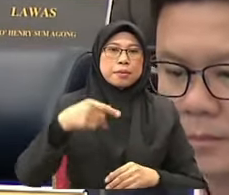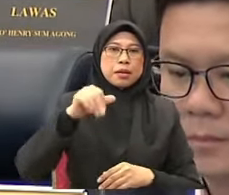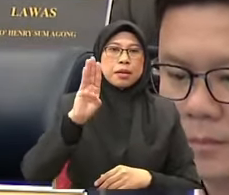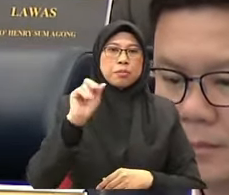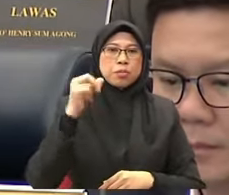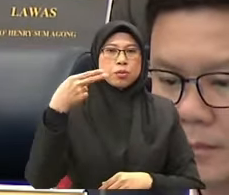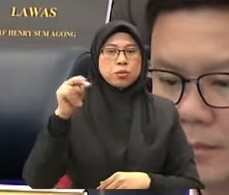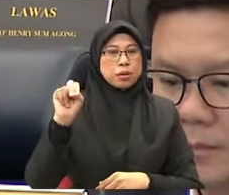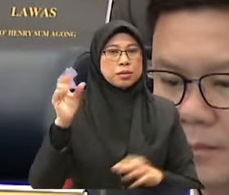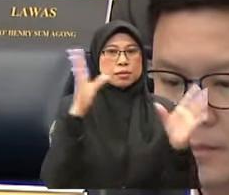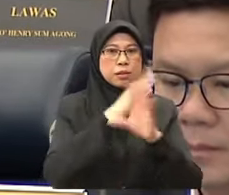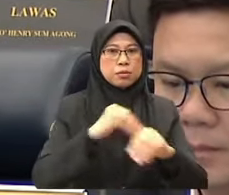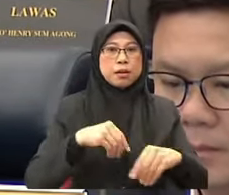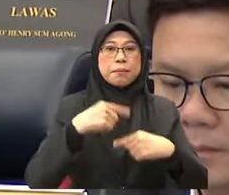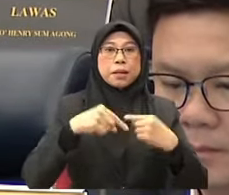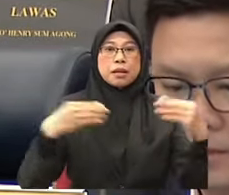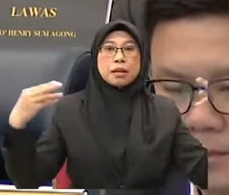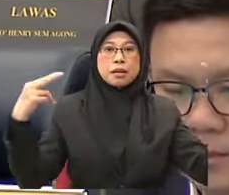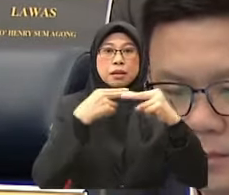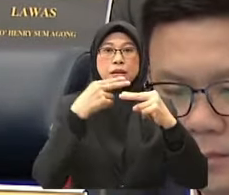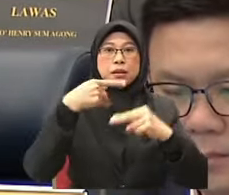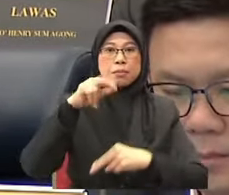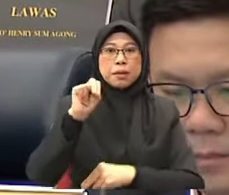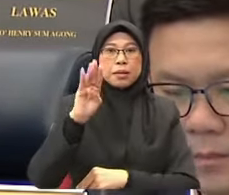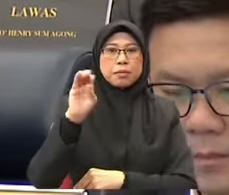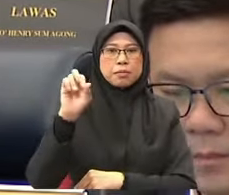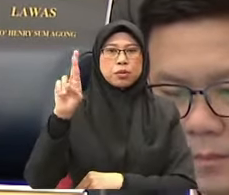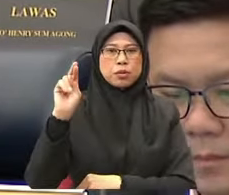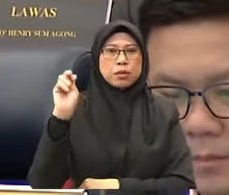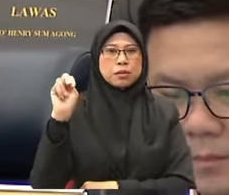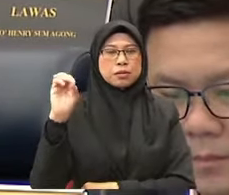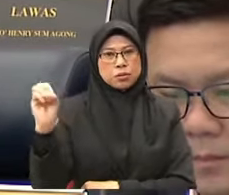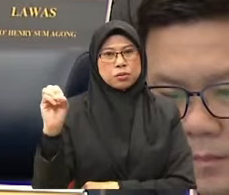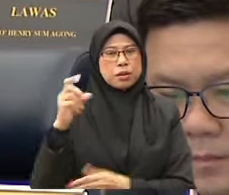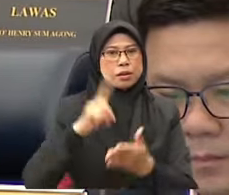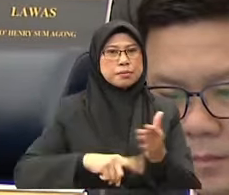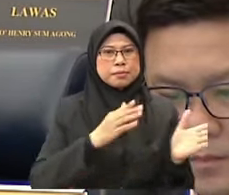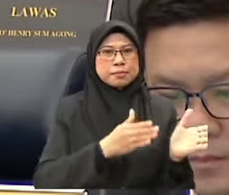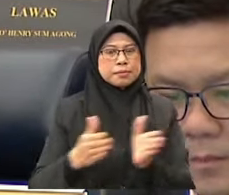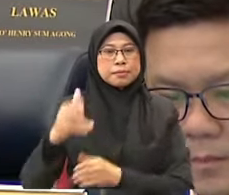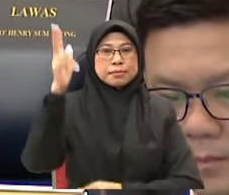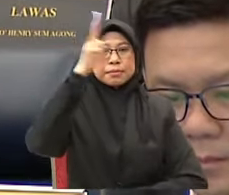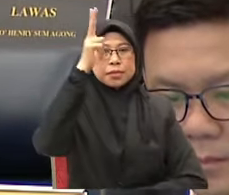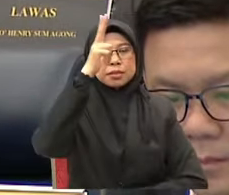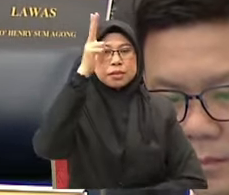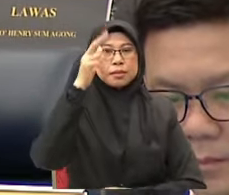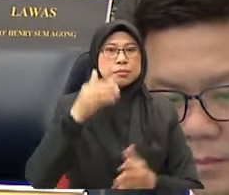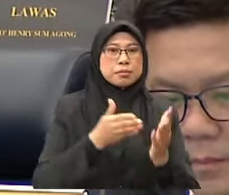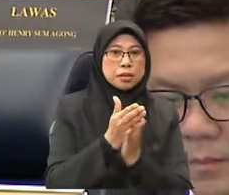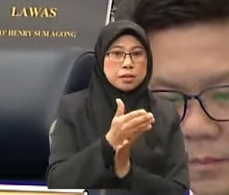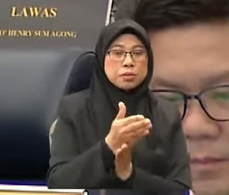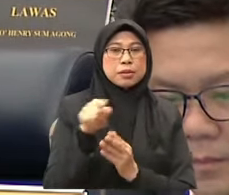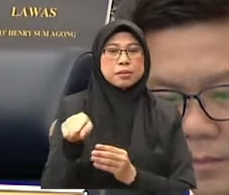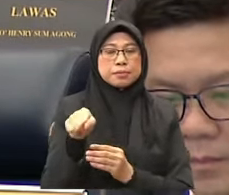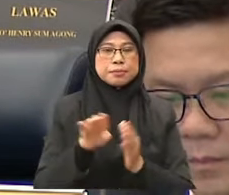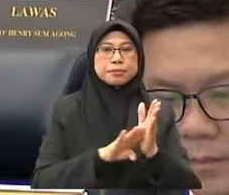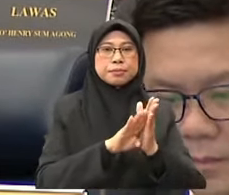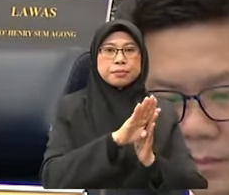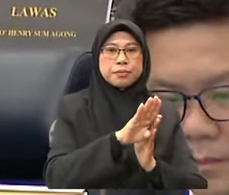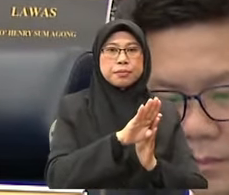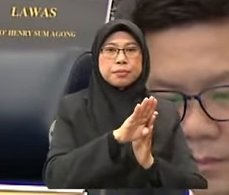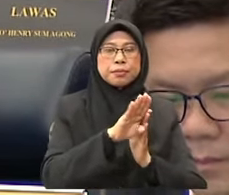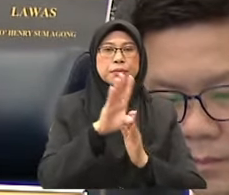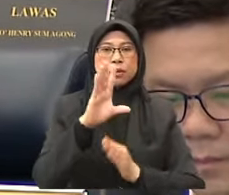Sarawak. Apabila Lebuh Raya Pen Borneo siap nanti, apakah rancangan kerajaan melalui Regional Corridor Development Authority